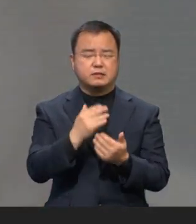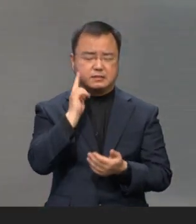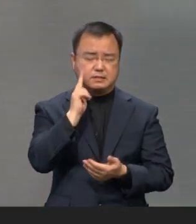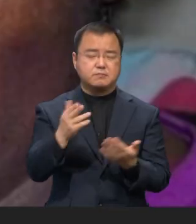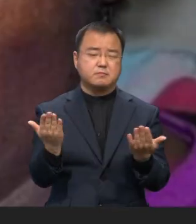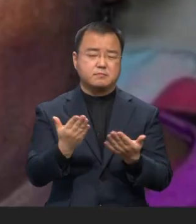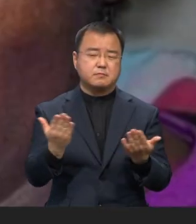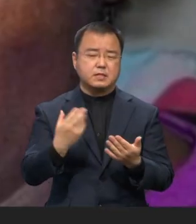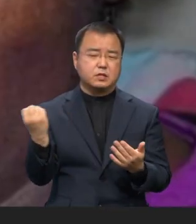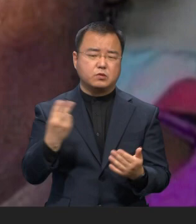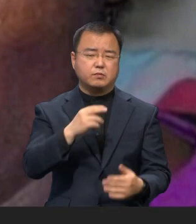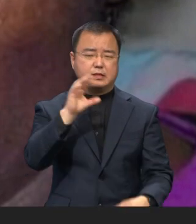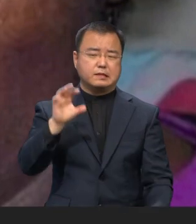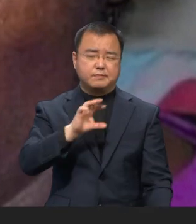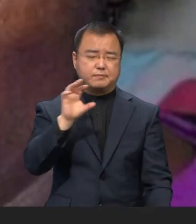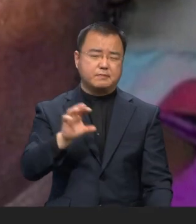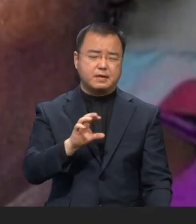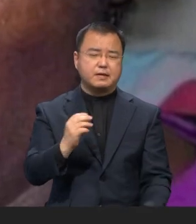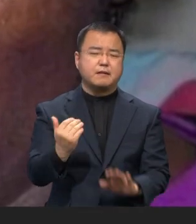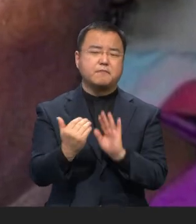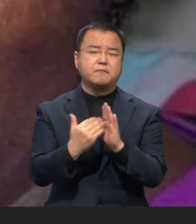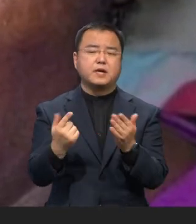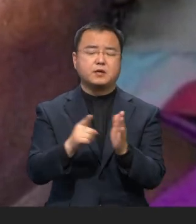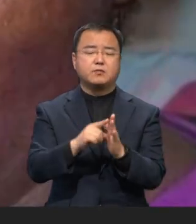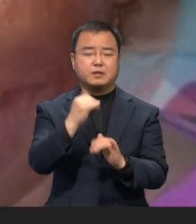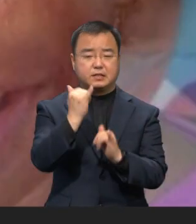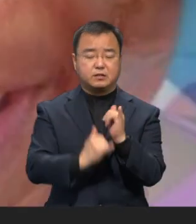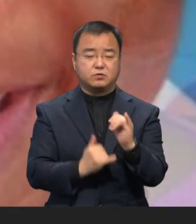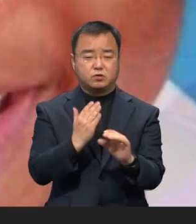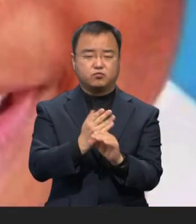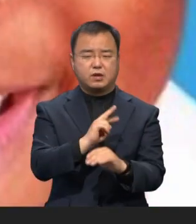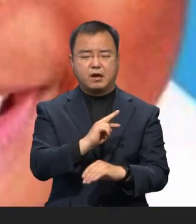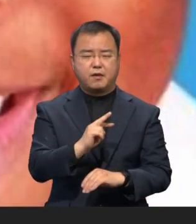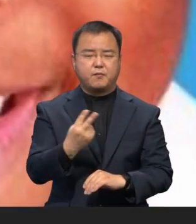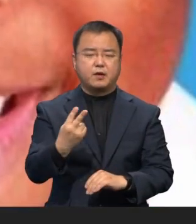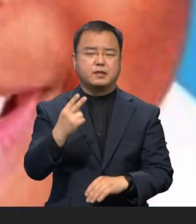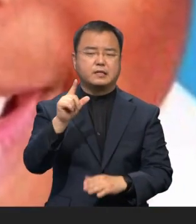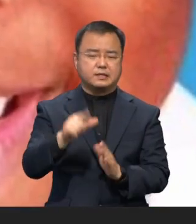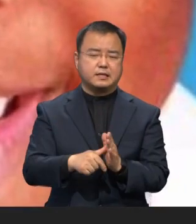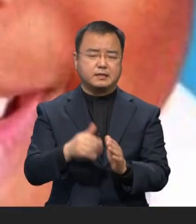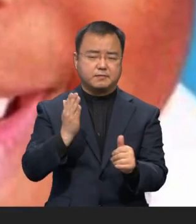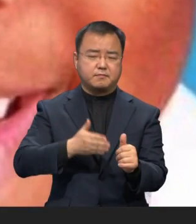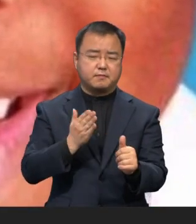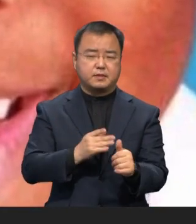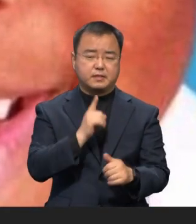되풀이되지 않도록 이번 판결이 역사적 전환점이 되어야 한다고 강조했습니다.